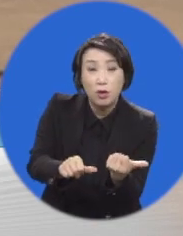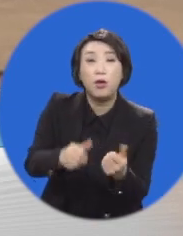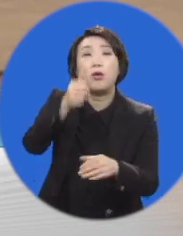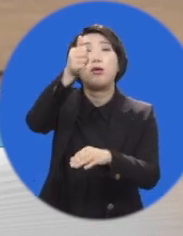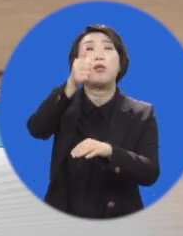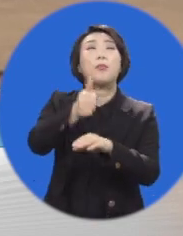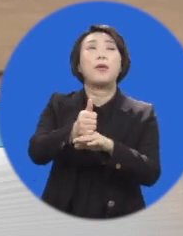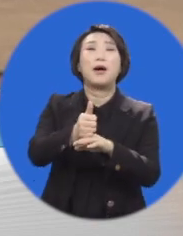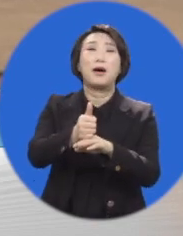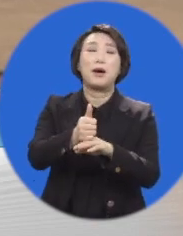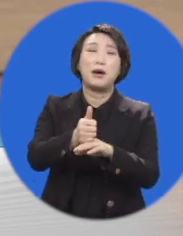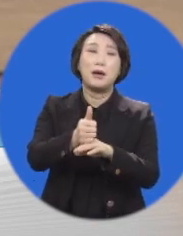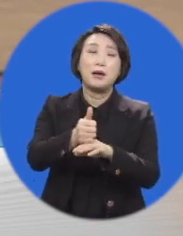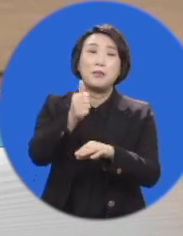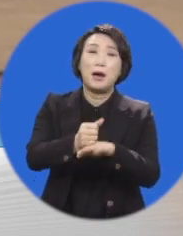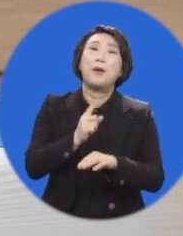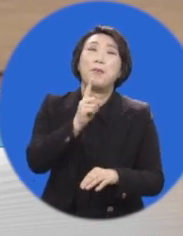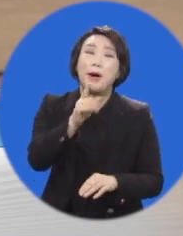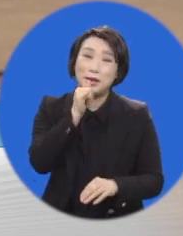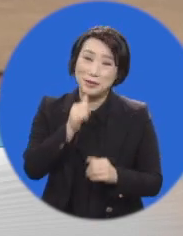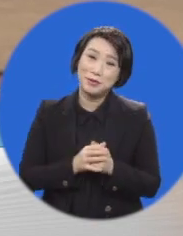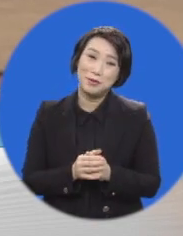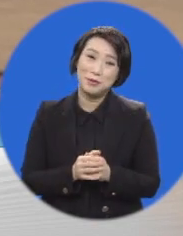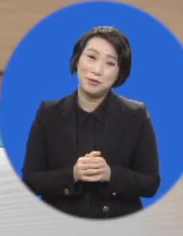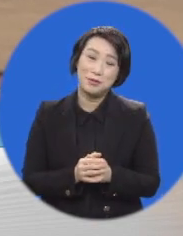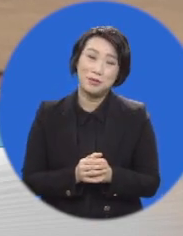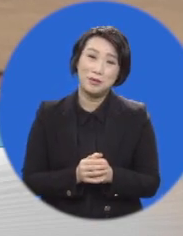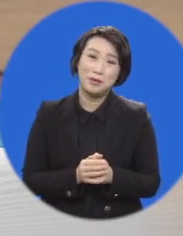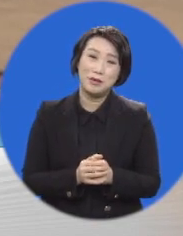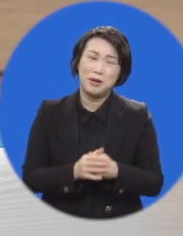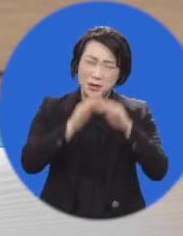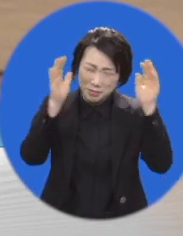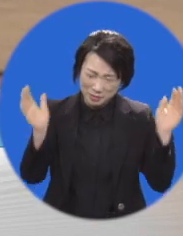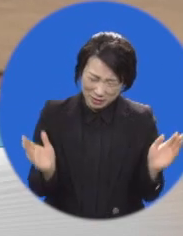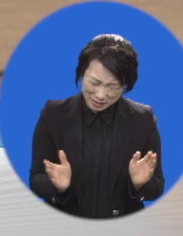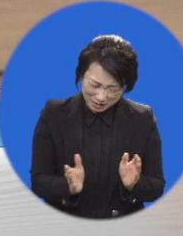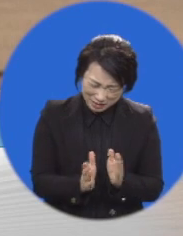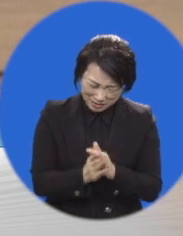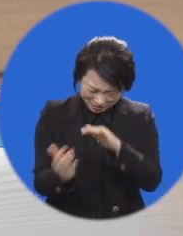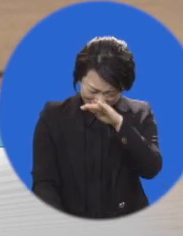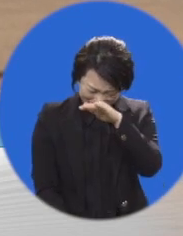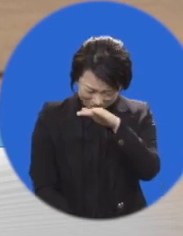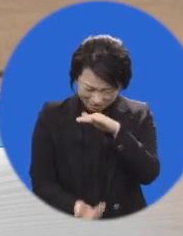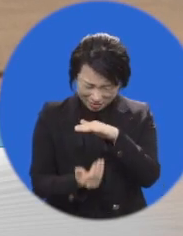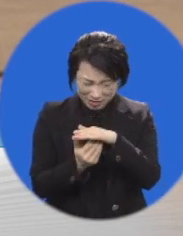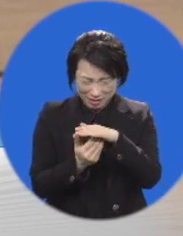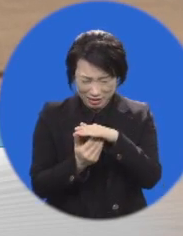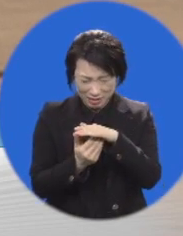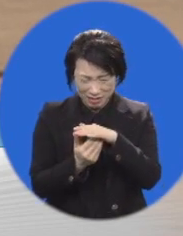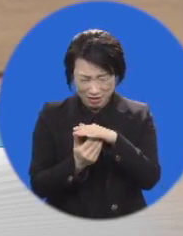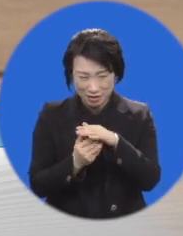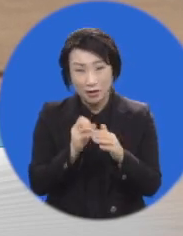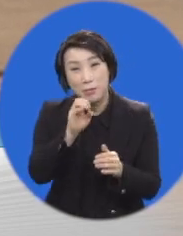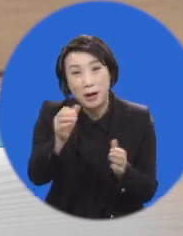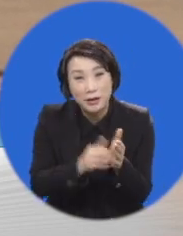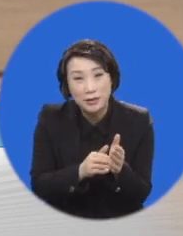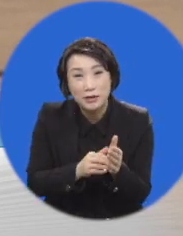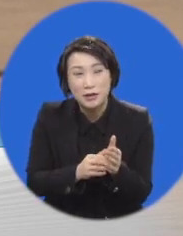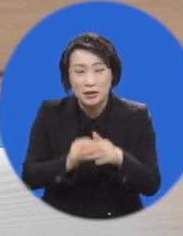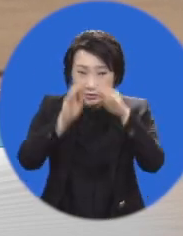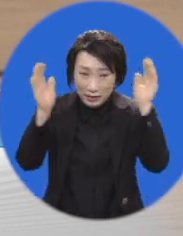마지막 끝에 말씀이 뭐라고 하셨느냐. 다 이루었다.